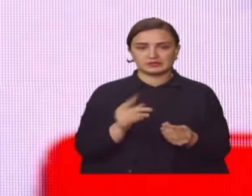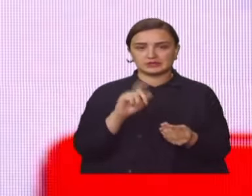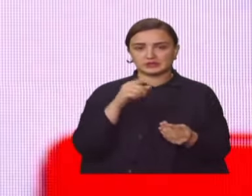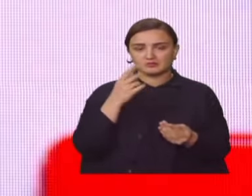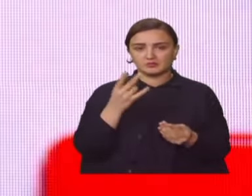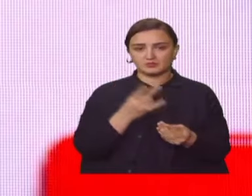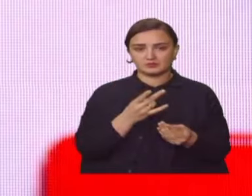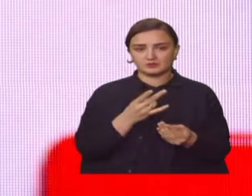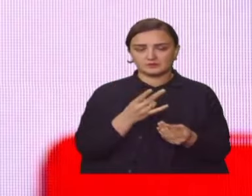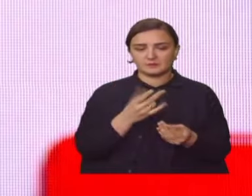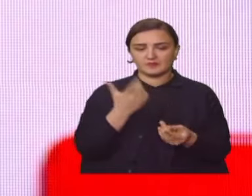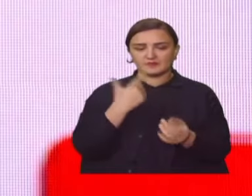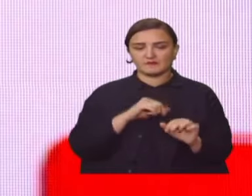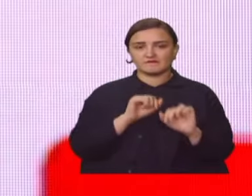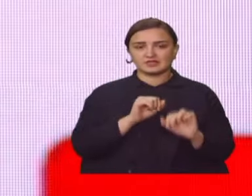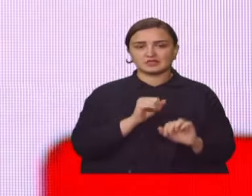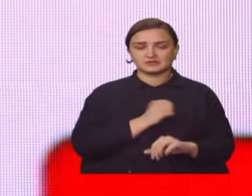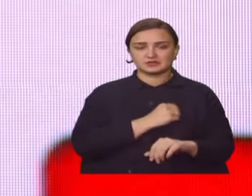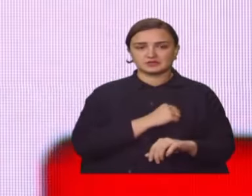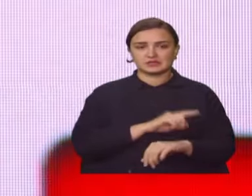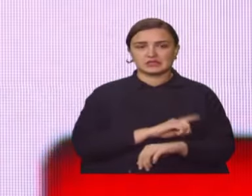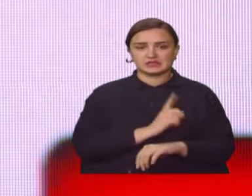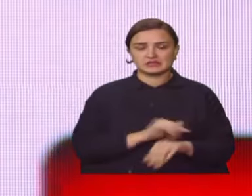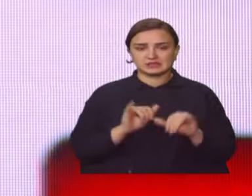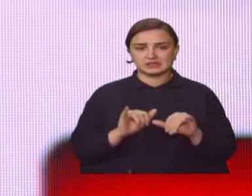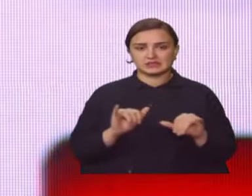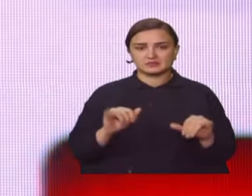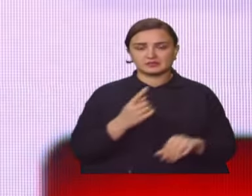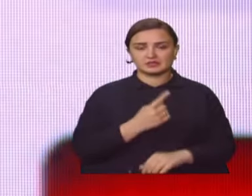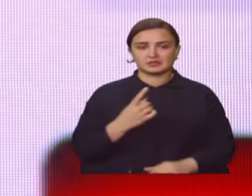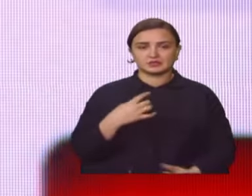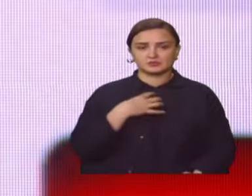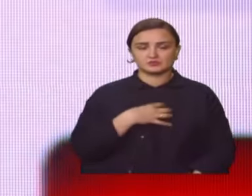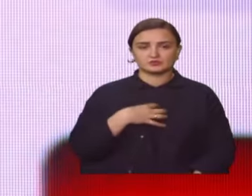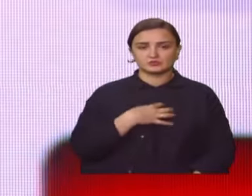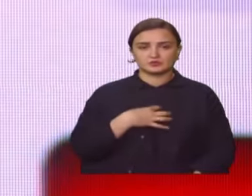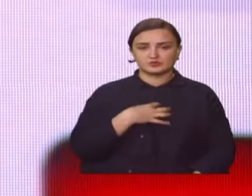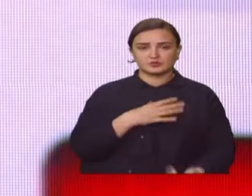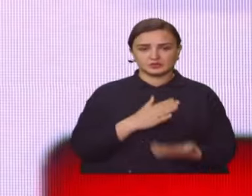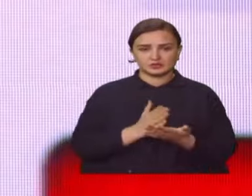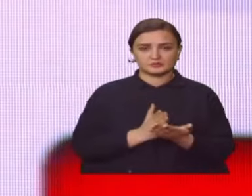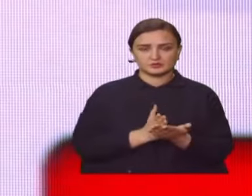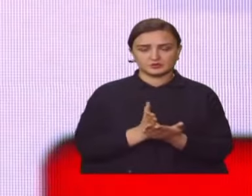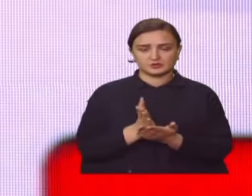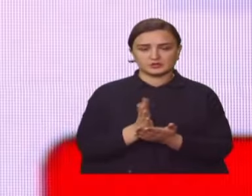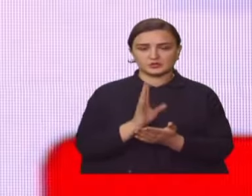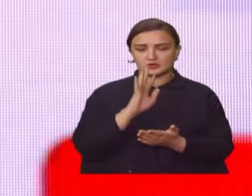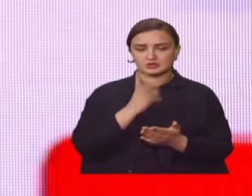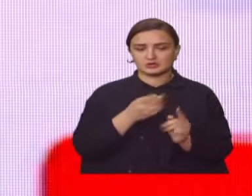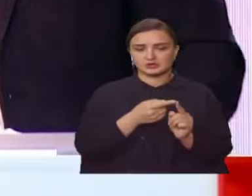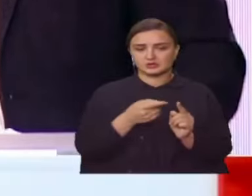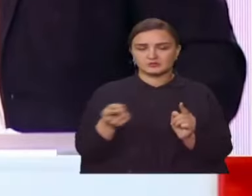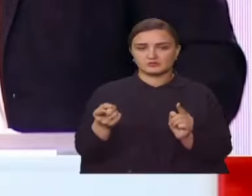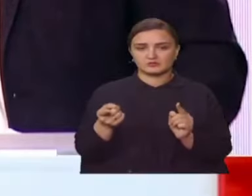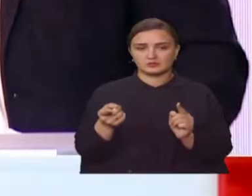თქმა უნდა, თავდაცვის ძალების გაძლიერება ჩვენი ქვეყნის ერთ-ერთი უმნიშვნელოვანესი პრიორიტეტია და შემდეგი 4 წლის